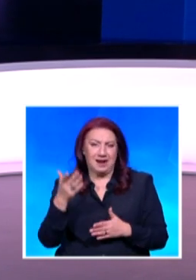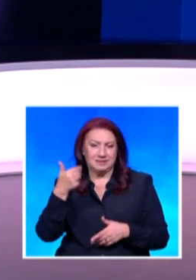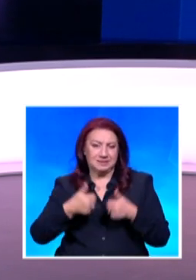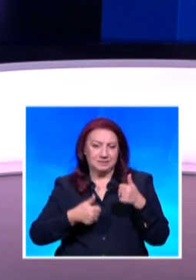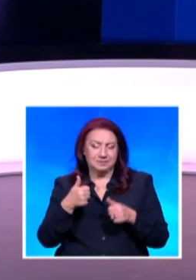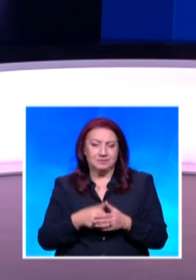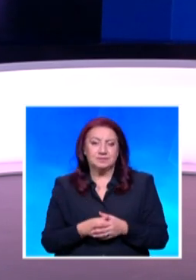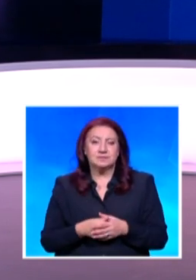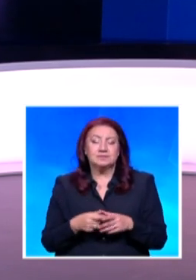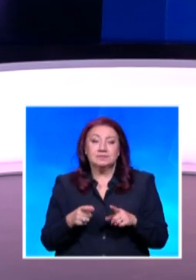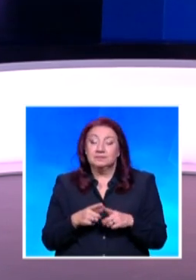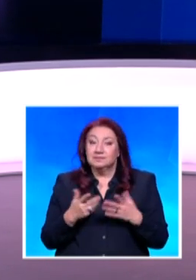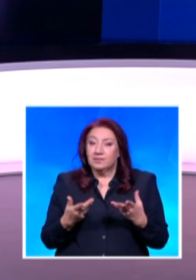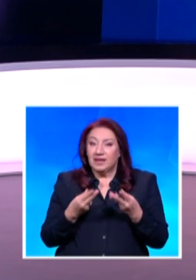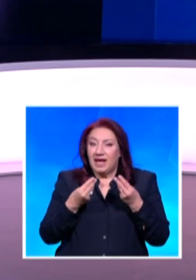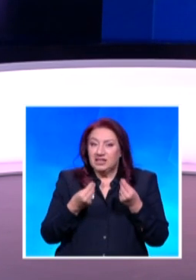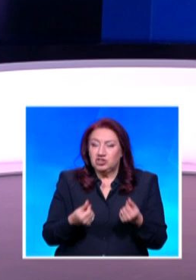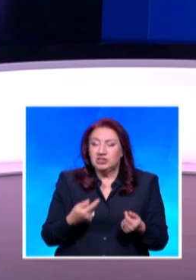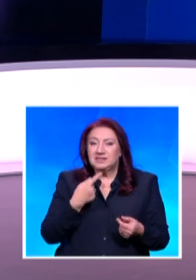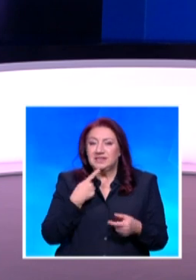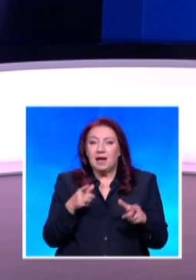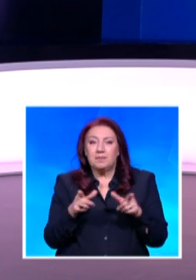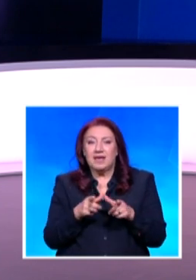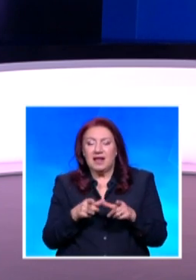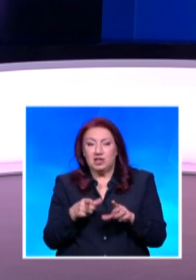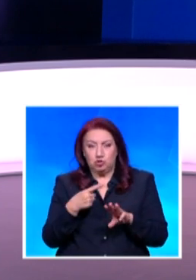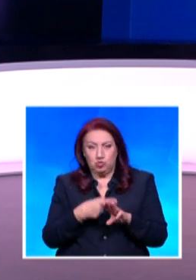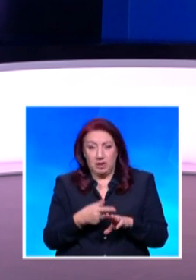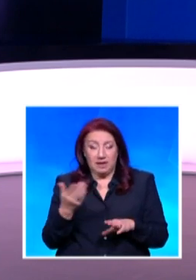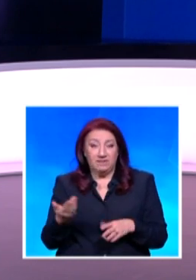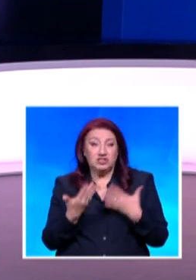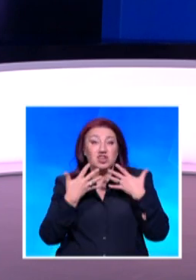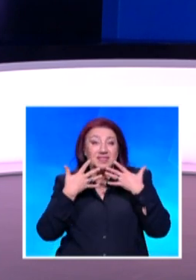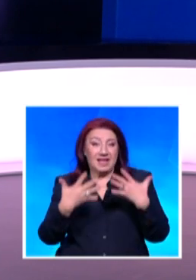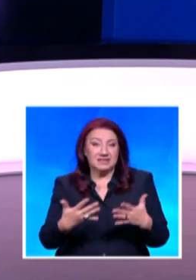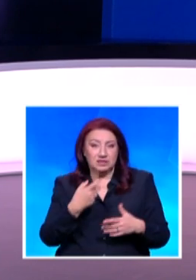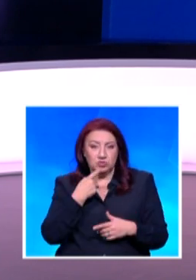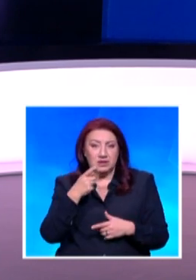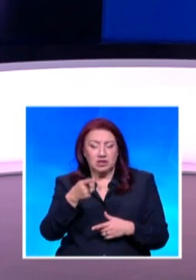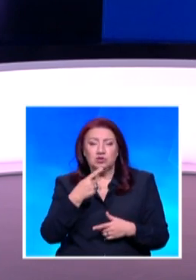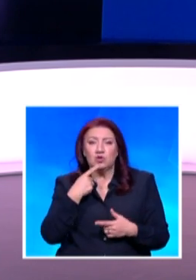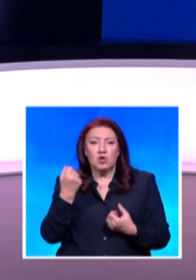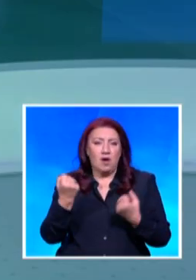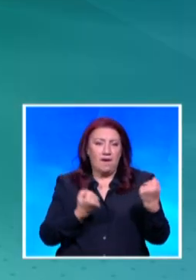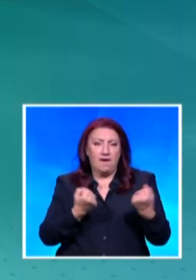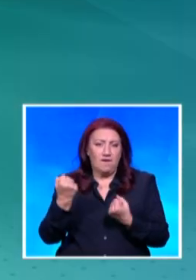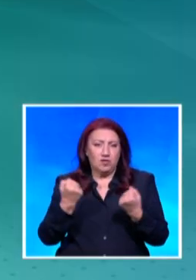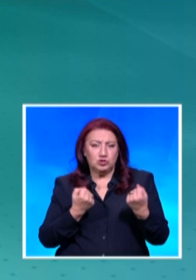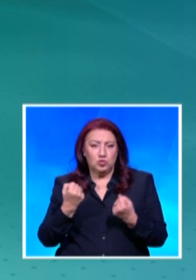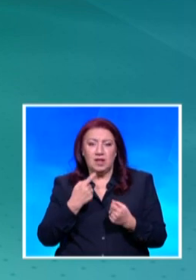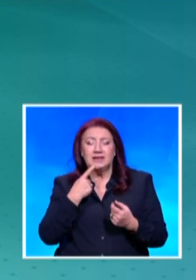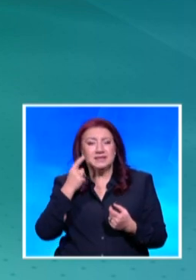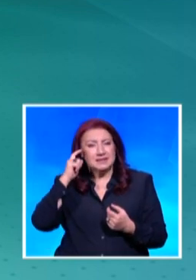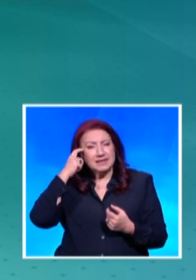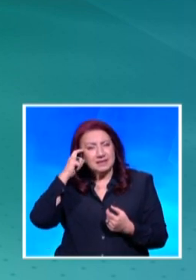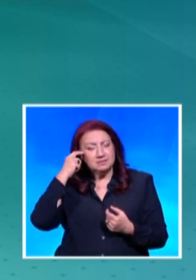за Михаел Шумахер. В навечерието на 10-та годишнина от инцидента с германеца стана ясно, че той е бил возен в автомобил, за да се стимулира